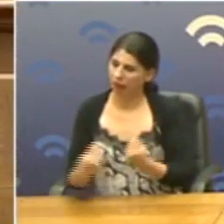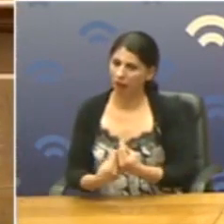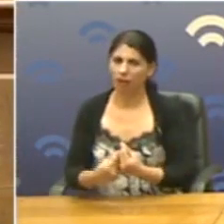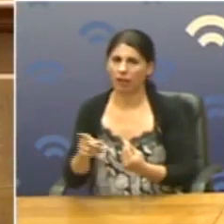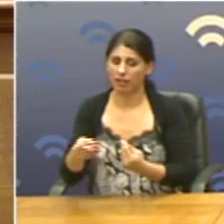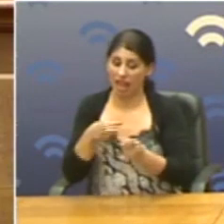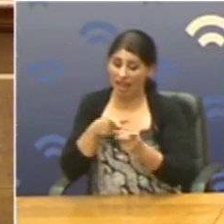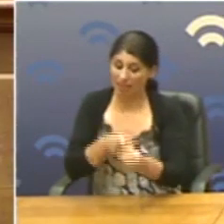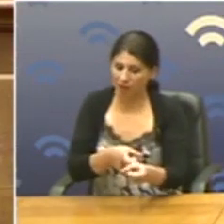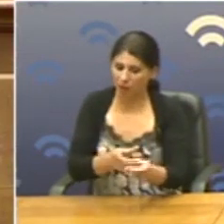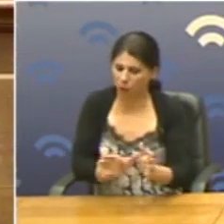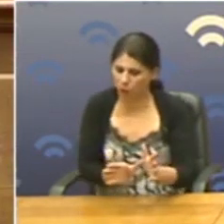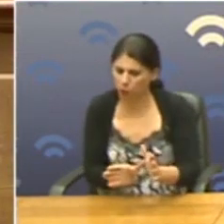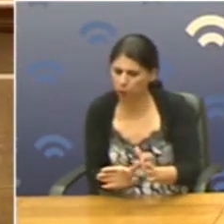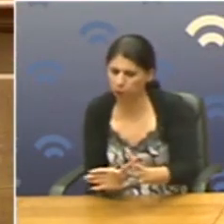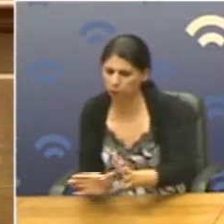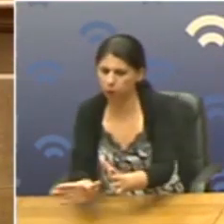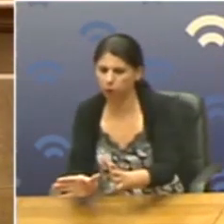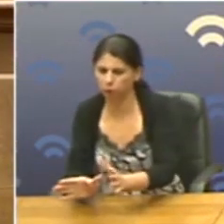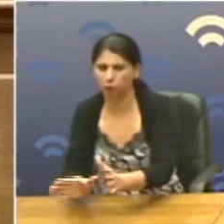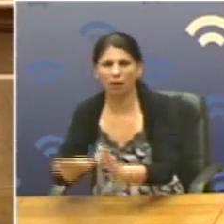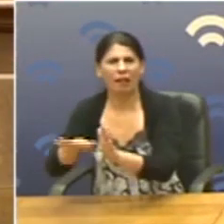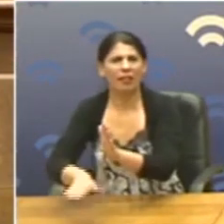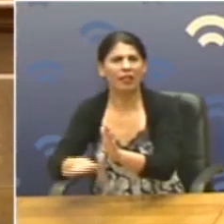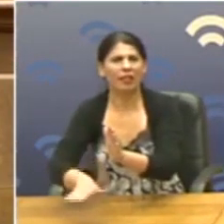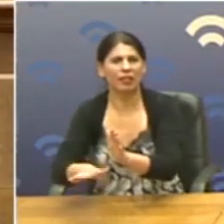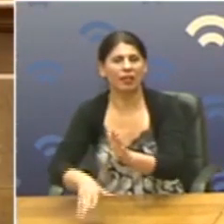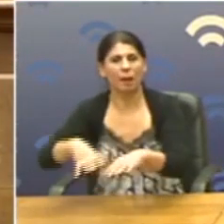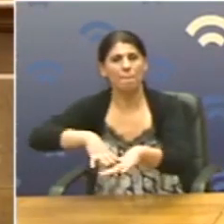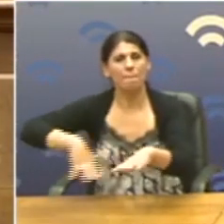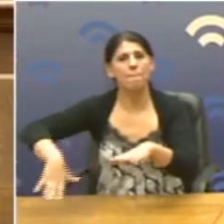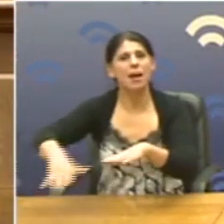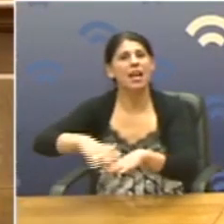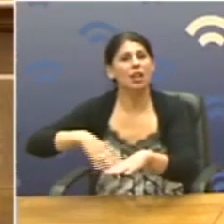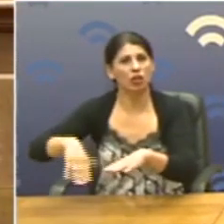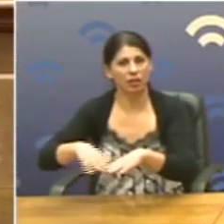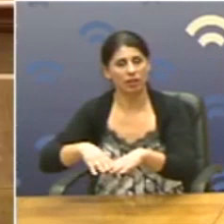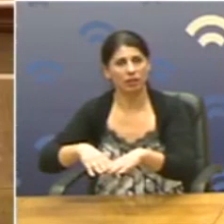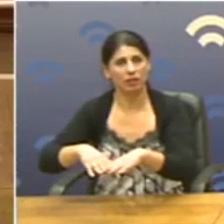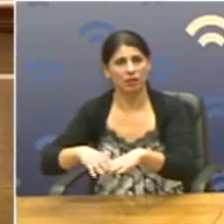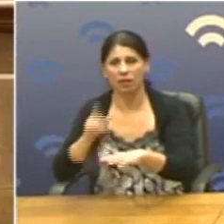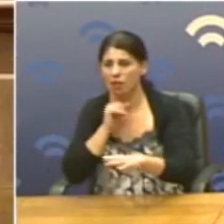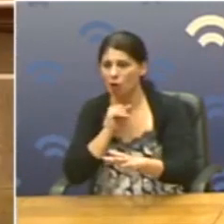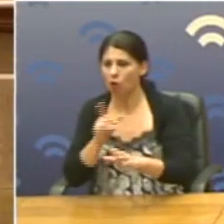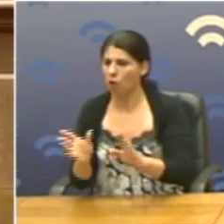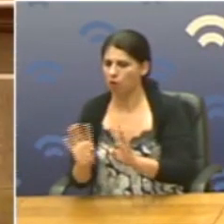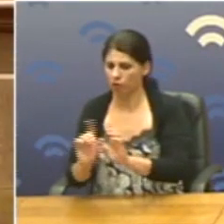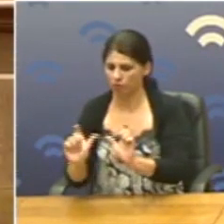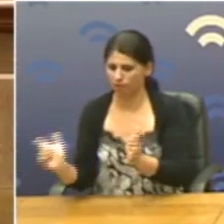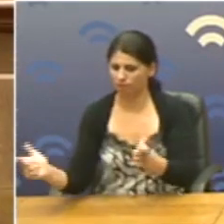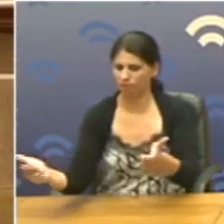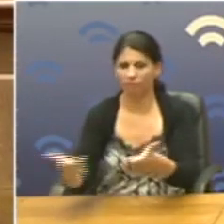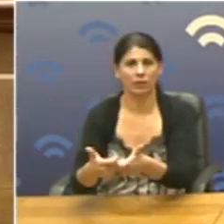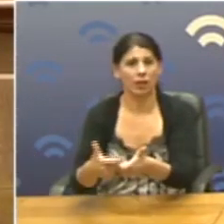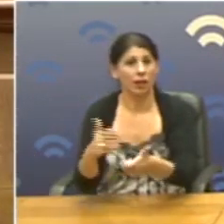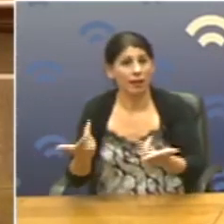η εγκληματικότητα σε τέτοιες πιο υποβαθμισμένες περιοχές γκέτο στην κυριολεξία. Γιατί δεν κάνατε